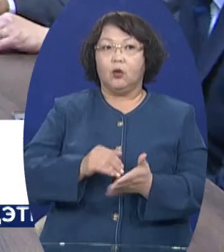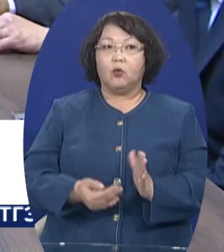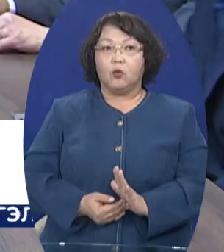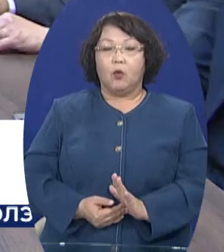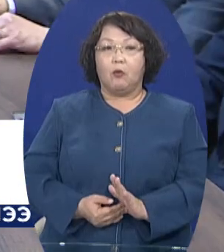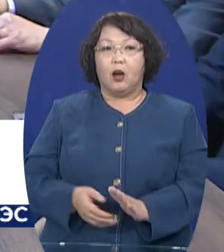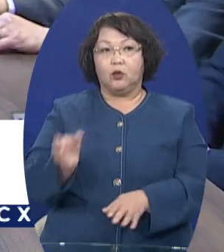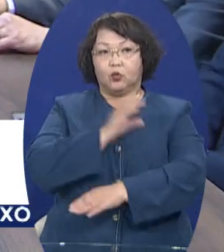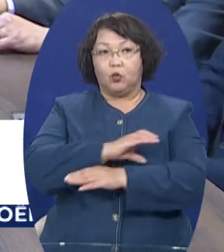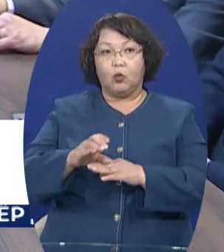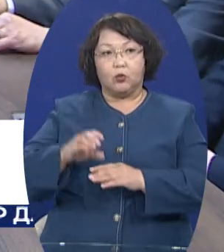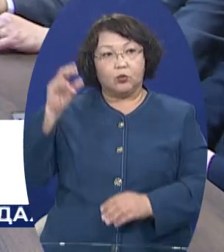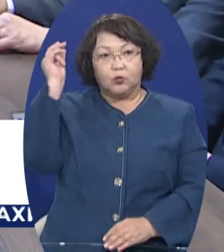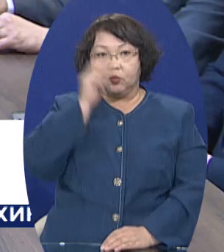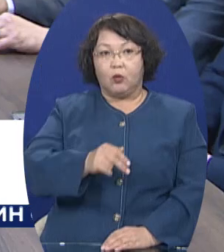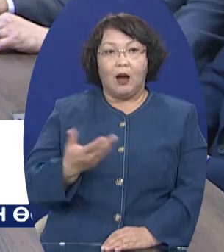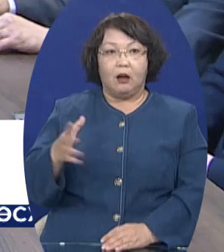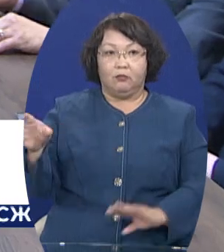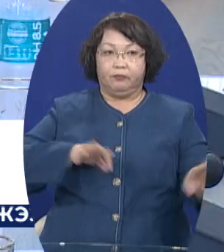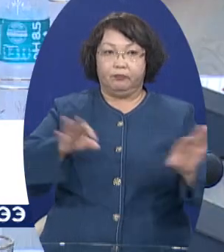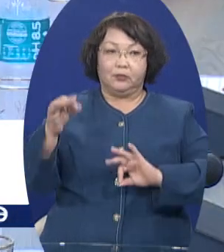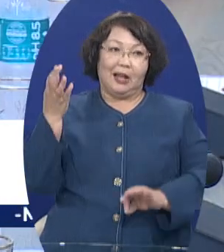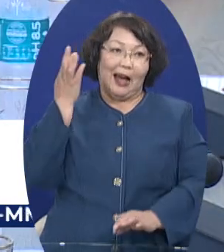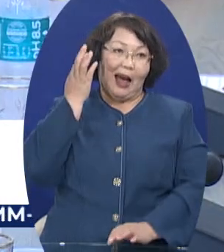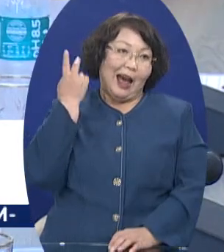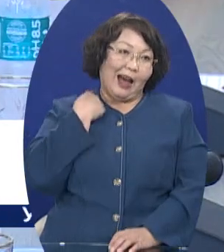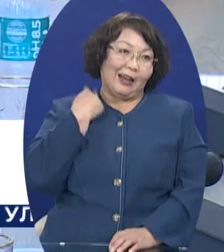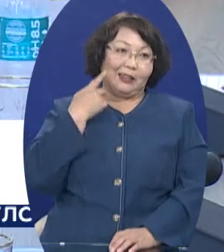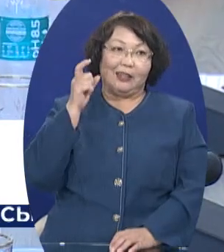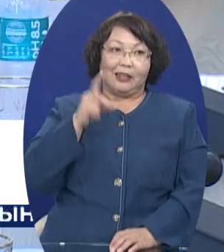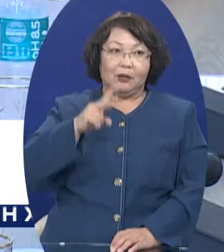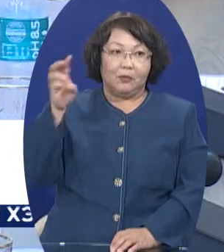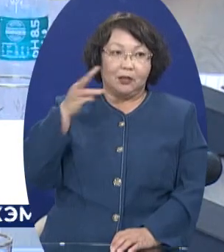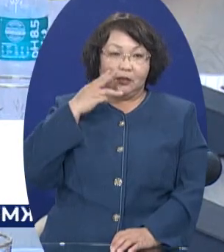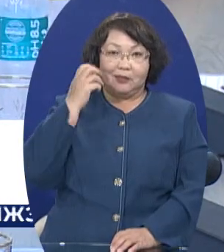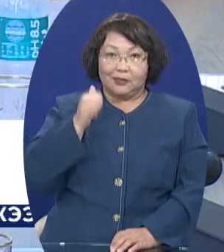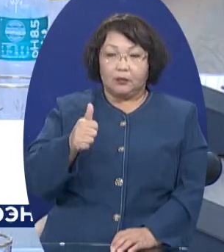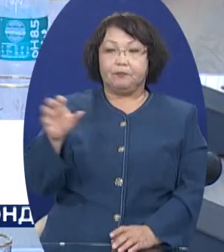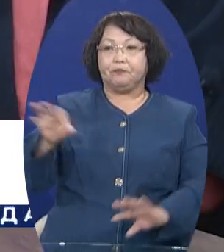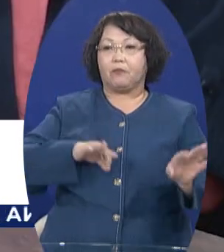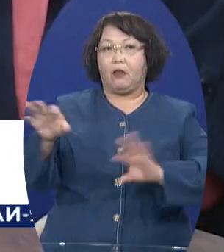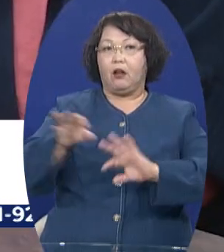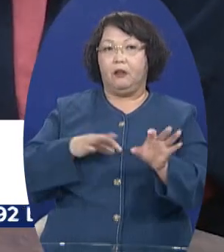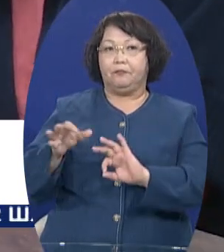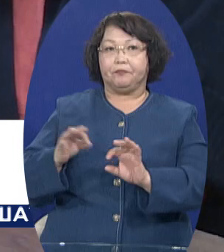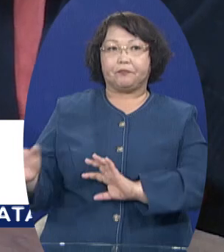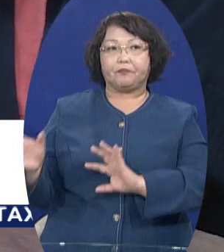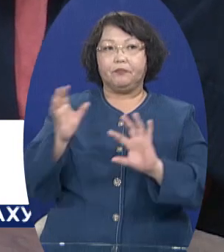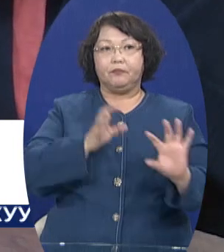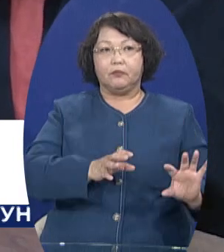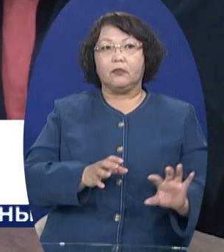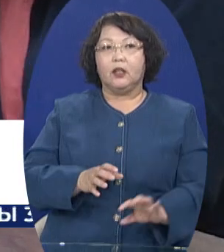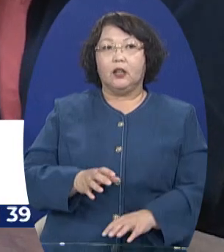Тэгээд сургалтанд хамрагдах шалгуур бол гадаад хэлний мэдлэгийн төвшин байдаг. Энэ бүгдийг оролцуулаад ингээд шалгуураа тогтоогоод чадвал энэ ондоо